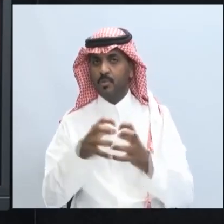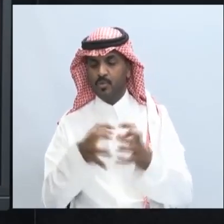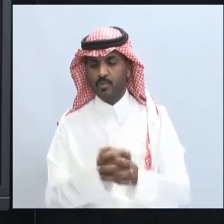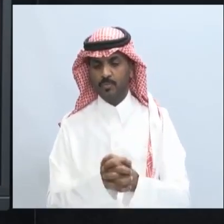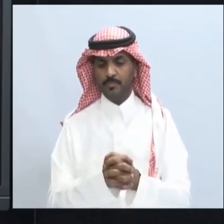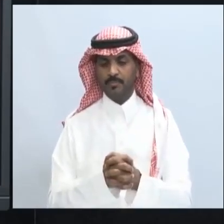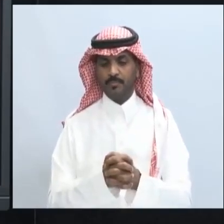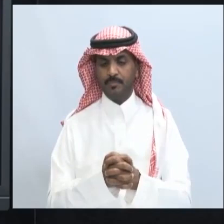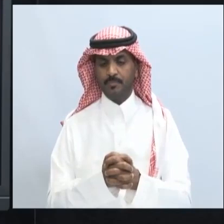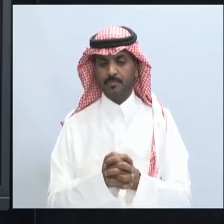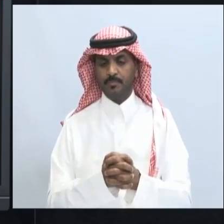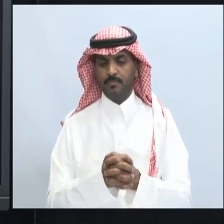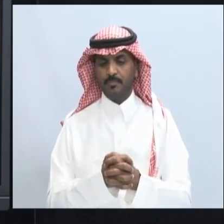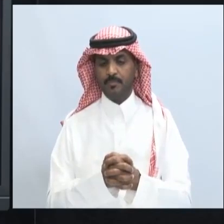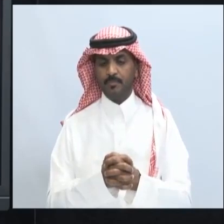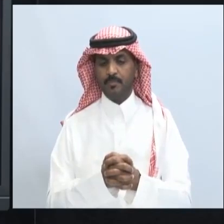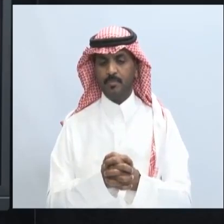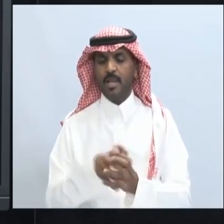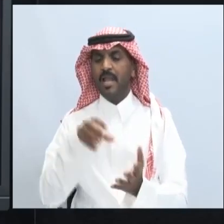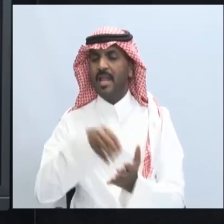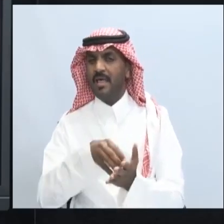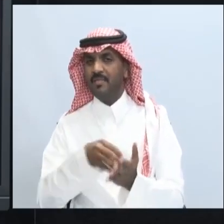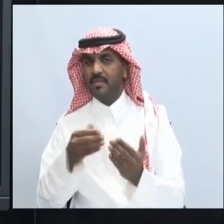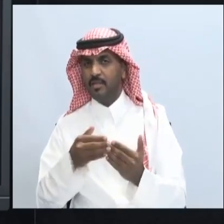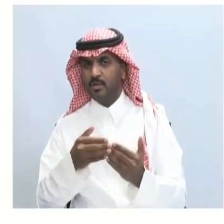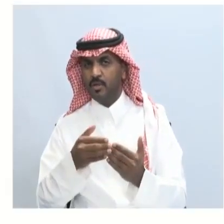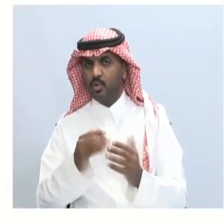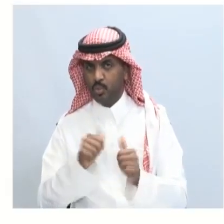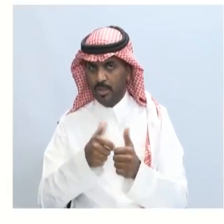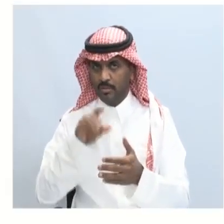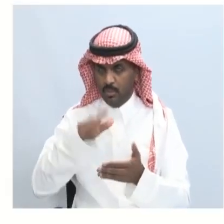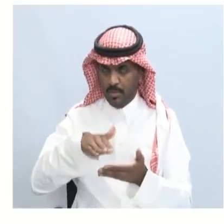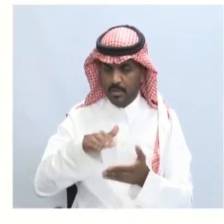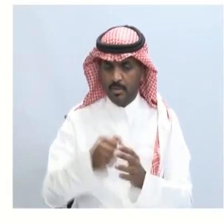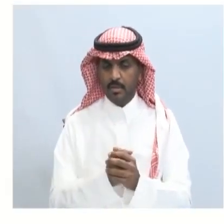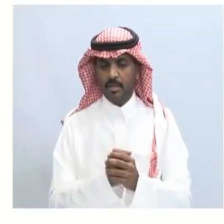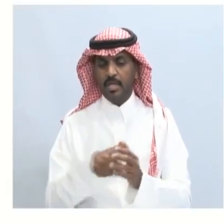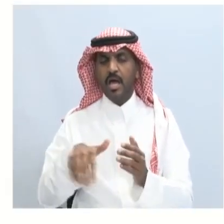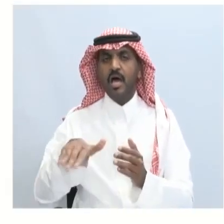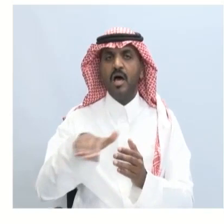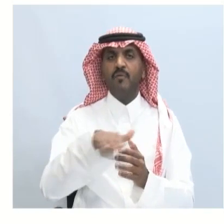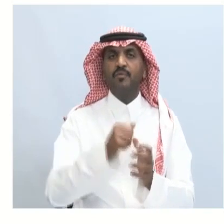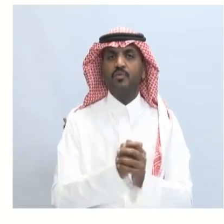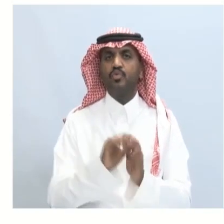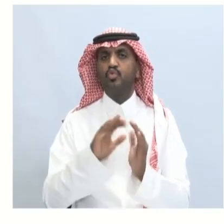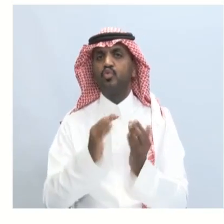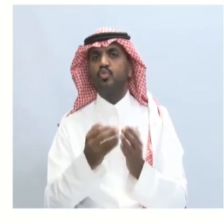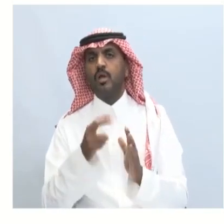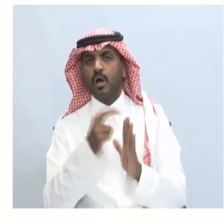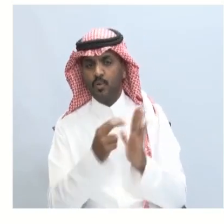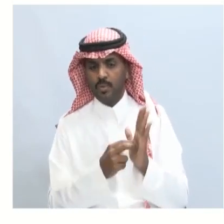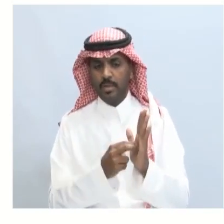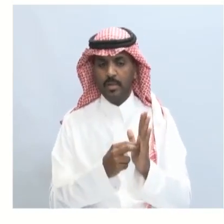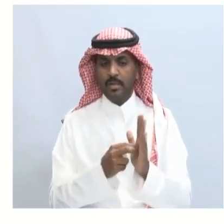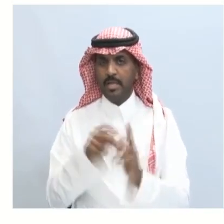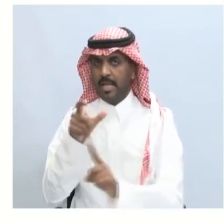كما موضح عندكم في الكتاب الموطن الذي يعتد به لكافه الشؤون القانونيه للانسان وهو